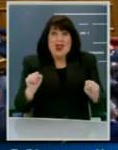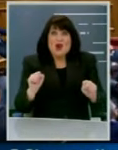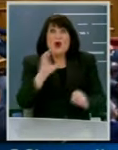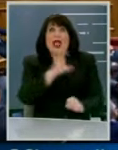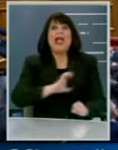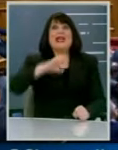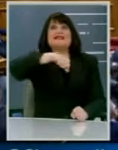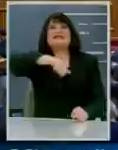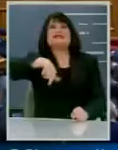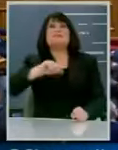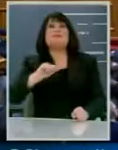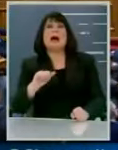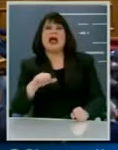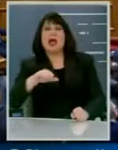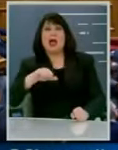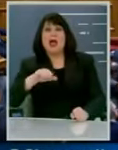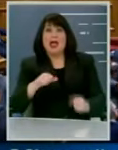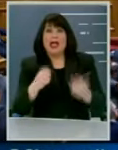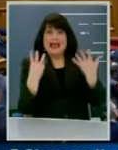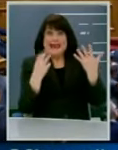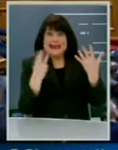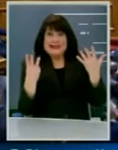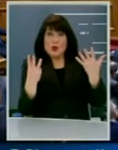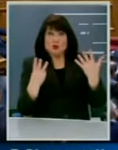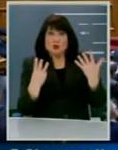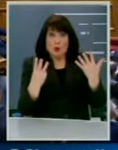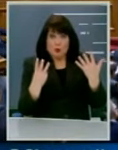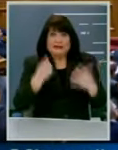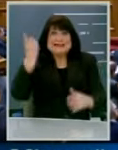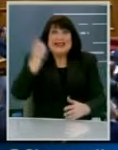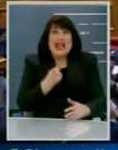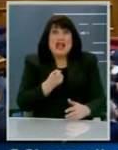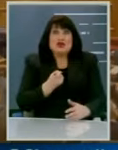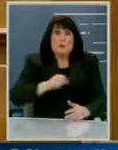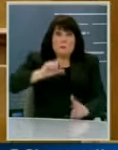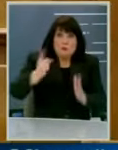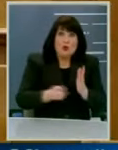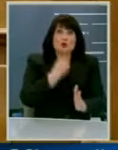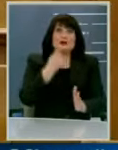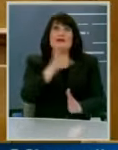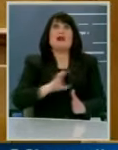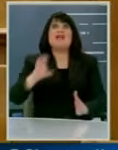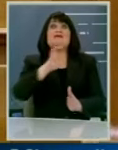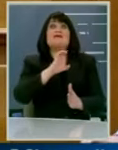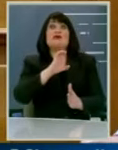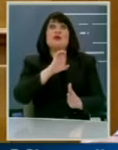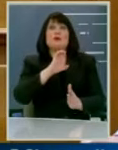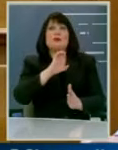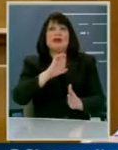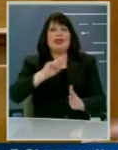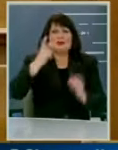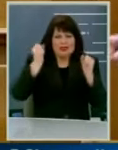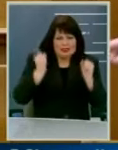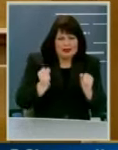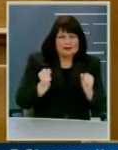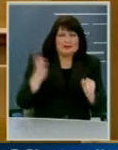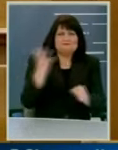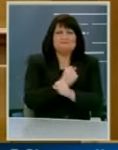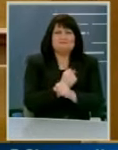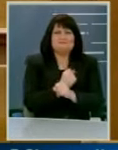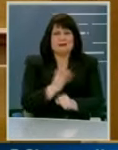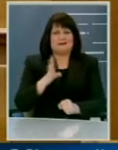ΕΣΠΑ, 98%, πρώτη στην Ευρώπη, είμαστε για δεύτερη χρονιά, επειδή κόψαμε τις εξυπηρετήσεις που κάνατε εσείς. Ολοκληρώνουμε